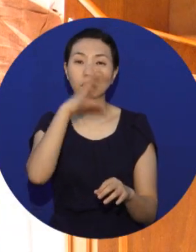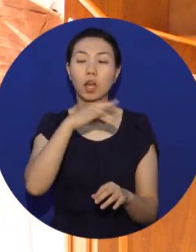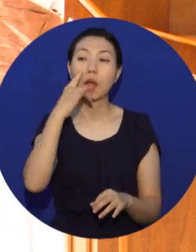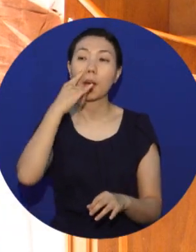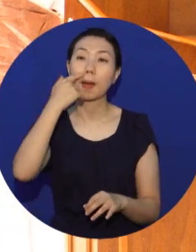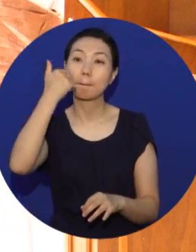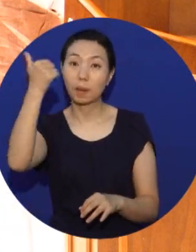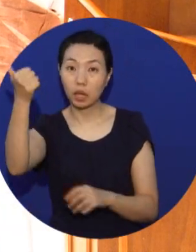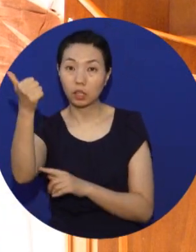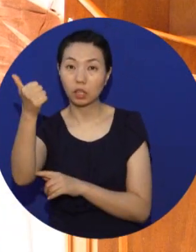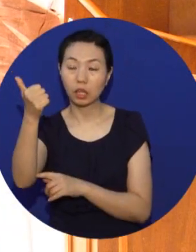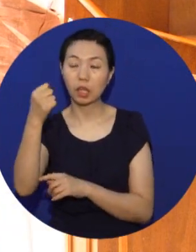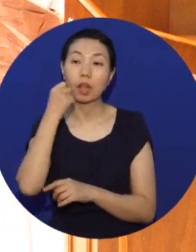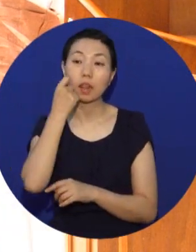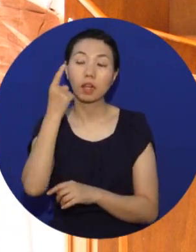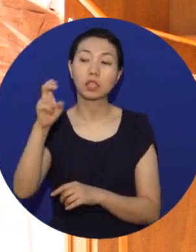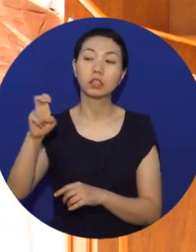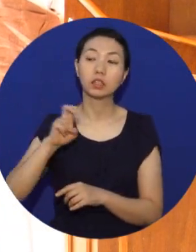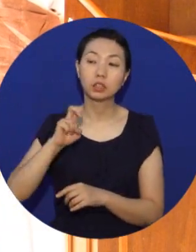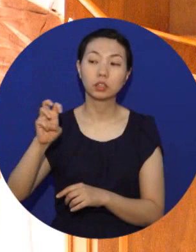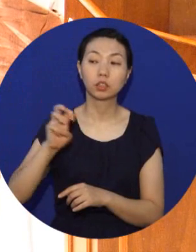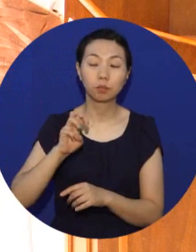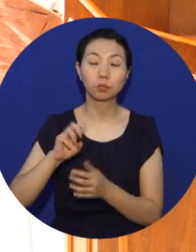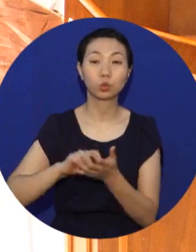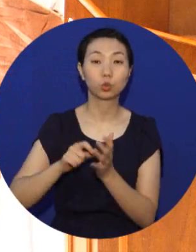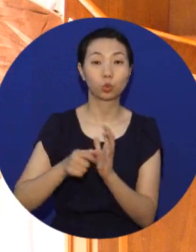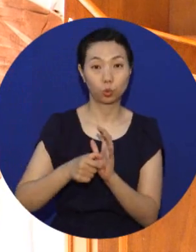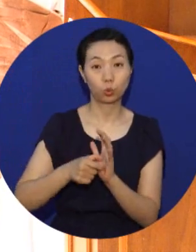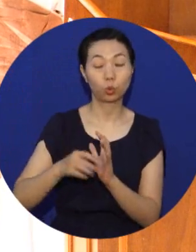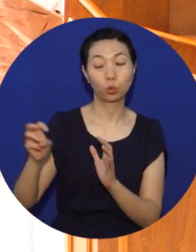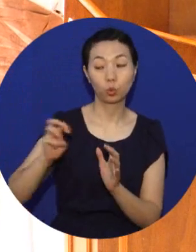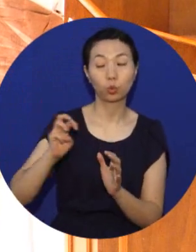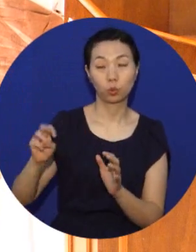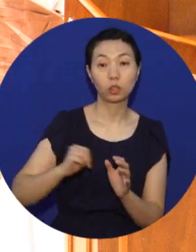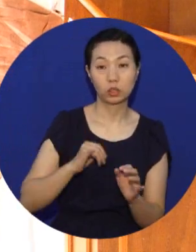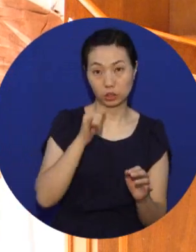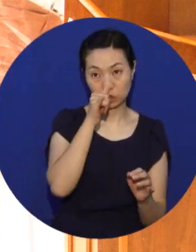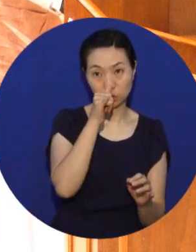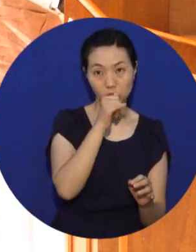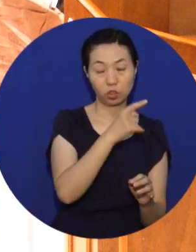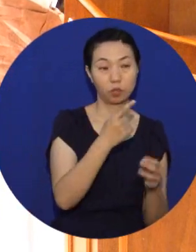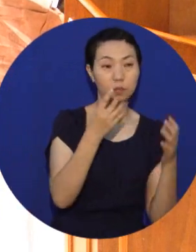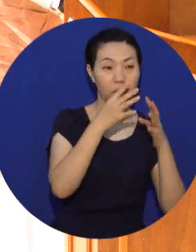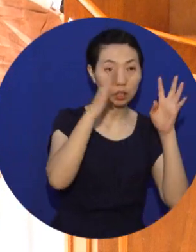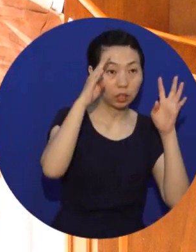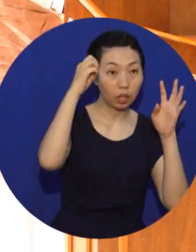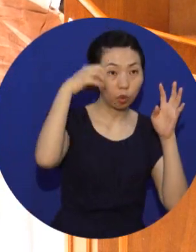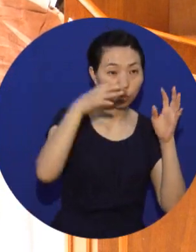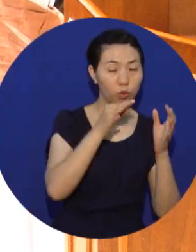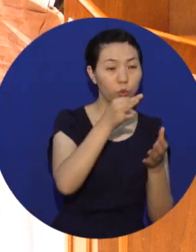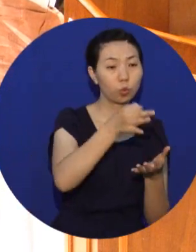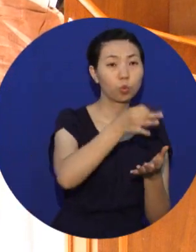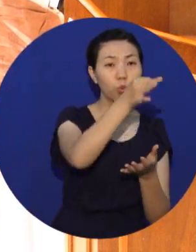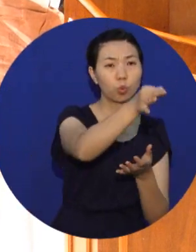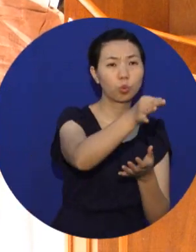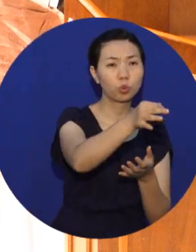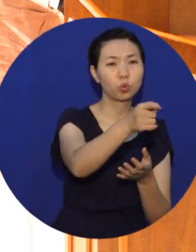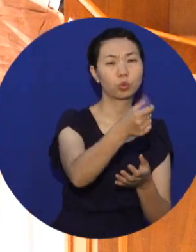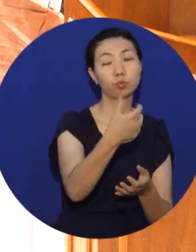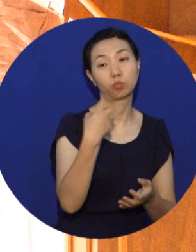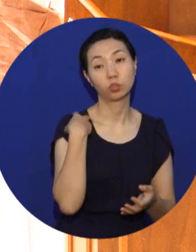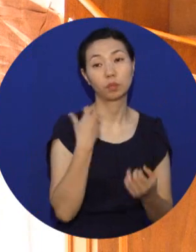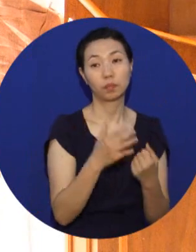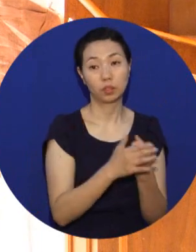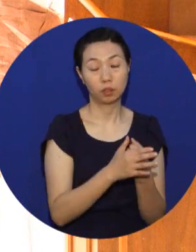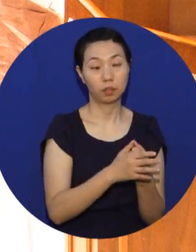달에 약간 20-30만 원씩 받기는 해요. 그 알바비로 충당이 안 돼서 학비 같은 게. 근데 엄마가